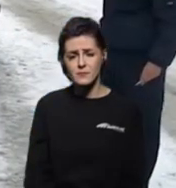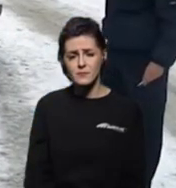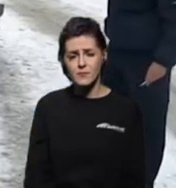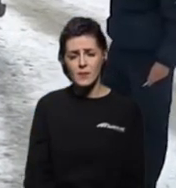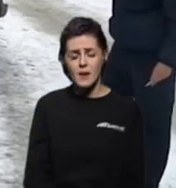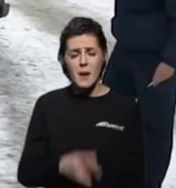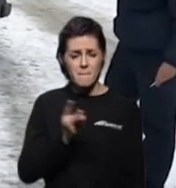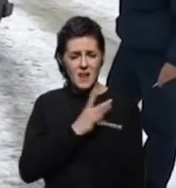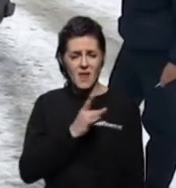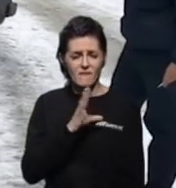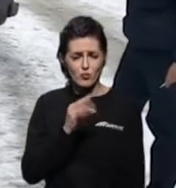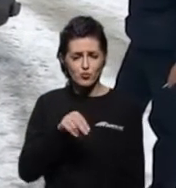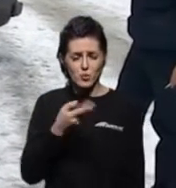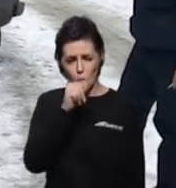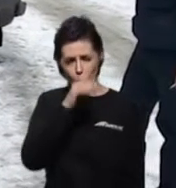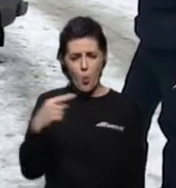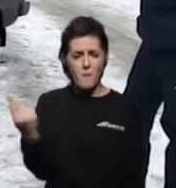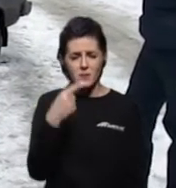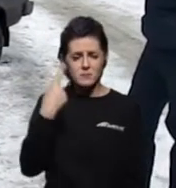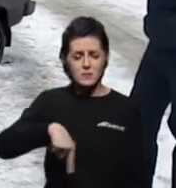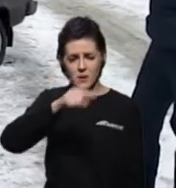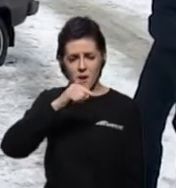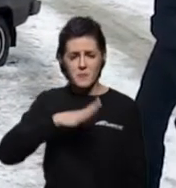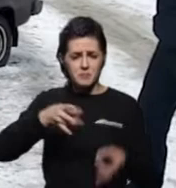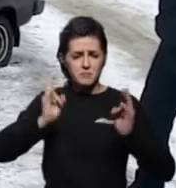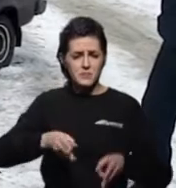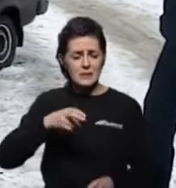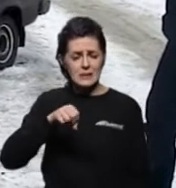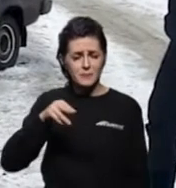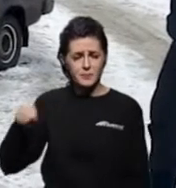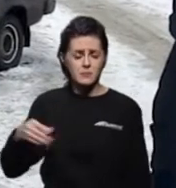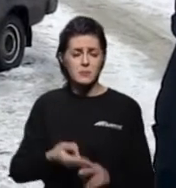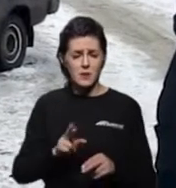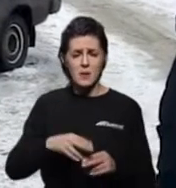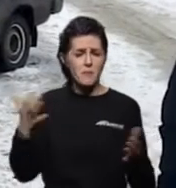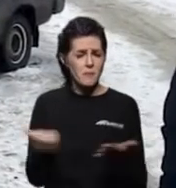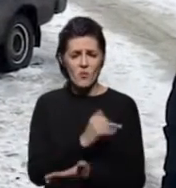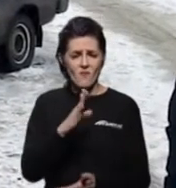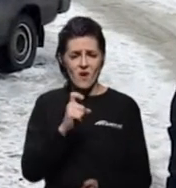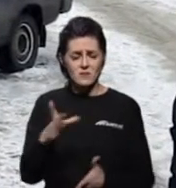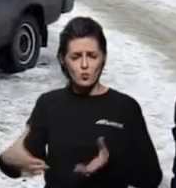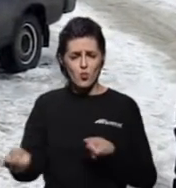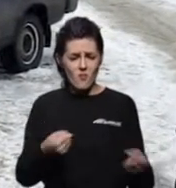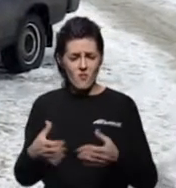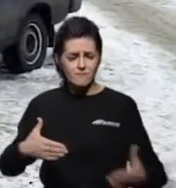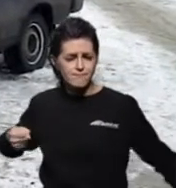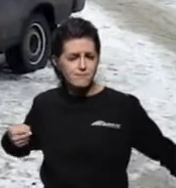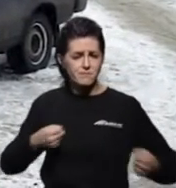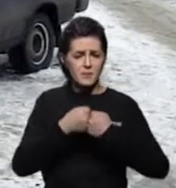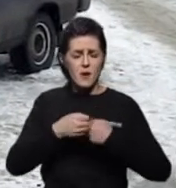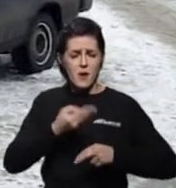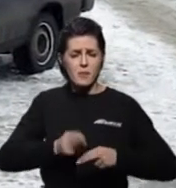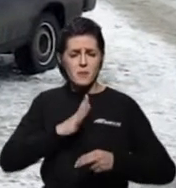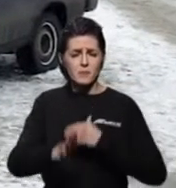А на Біловодщині, Луганська область, сталося ДТП із постраждалими. Шофер ВАЗу не впорався з керуванням та зіткнувся з автівкою,